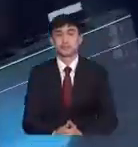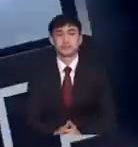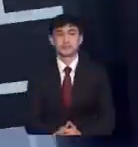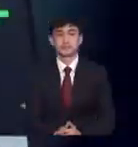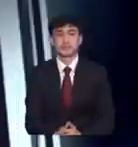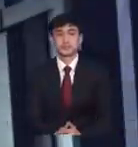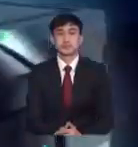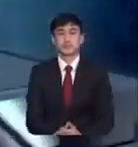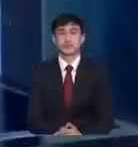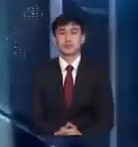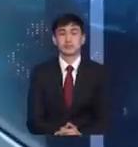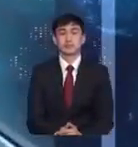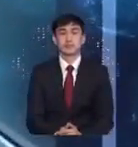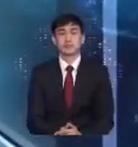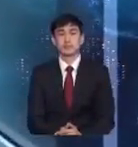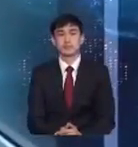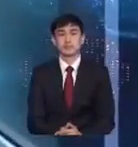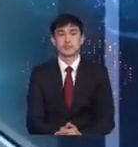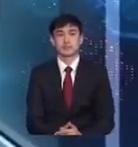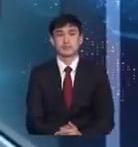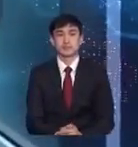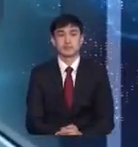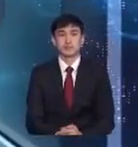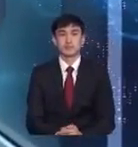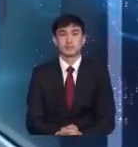служа Карбе телеканал тсу коев